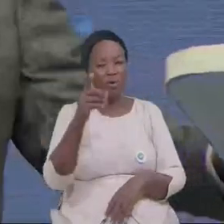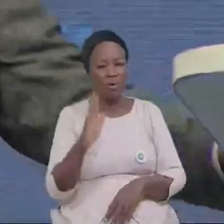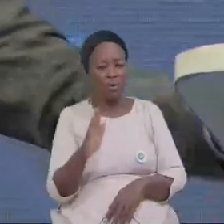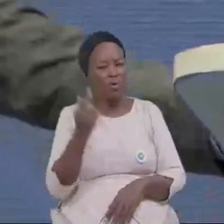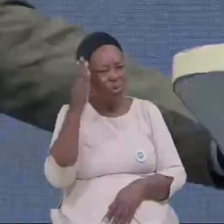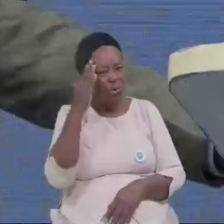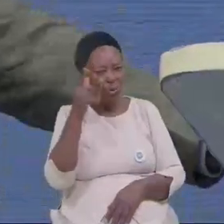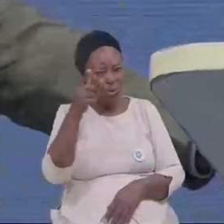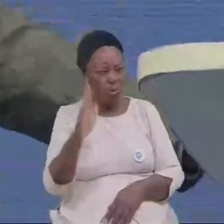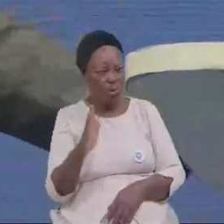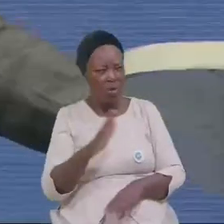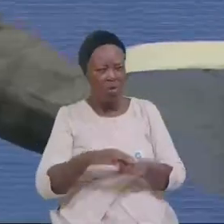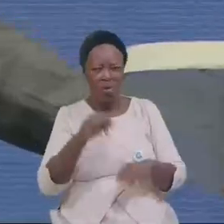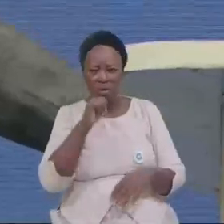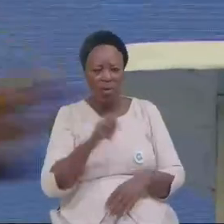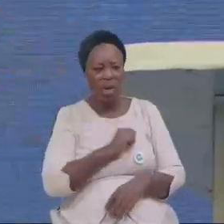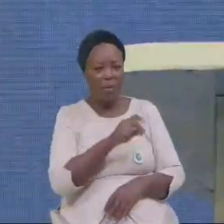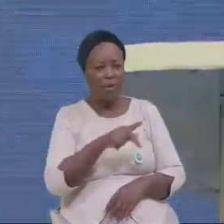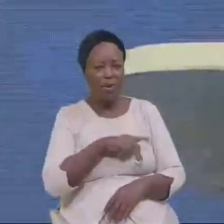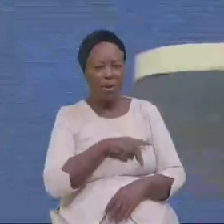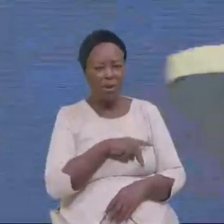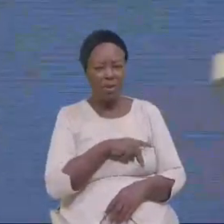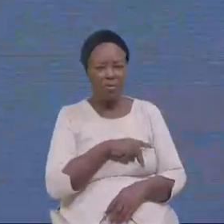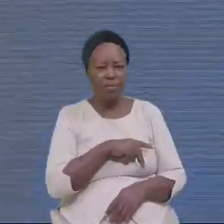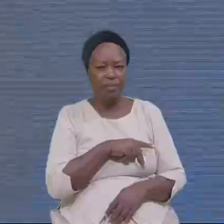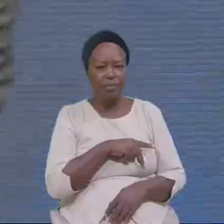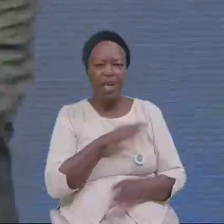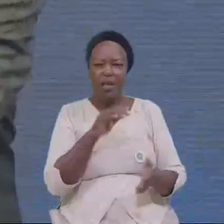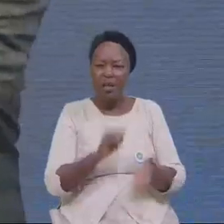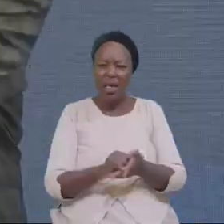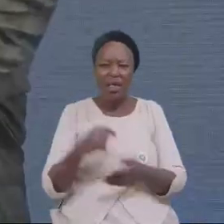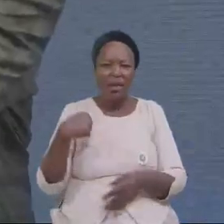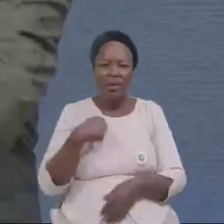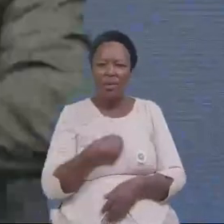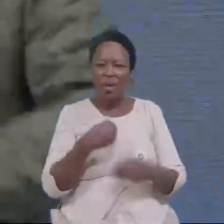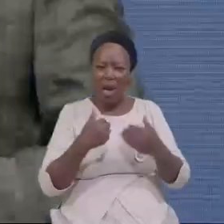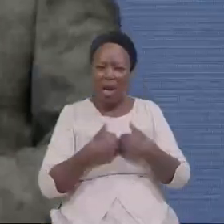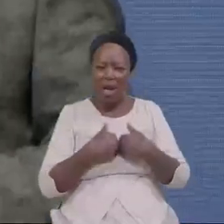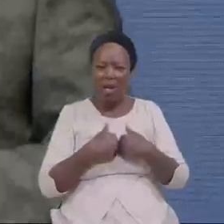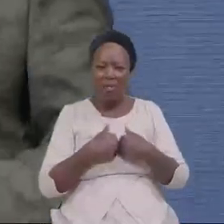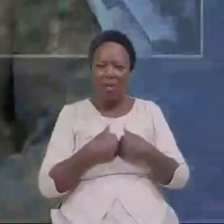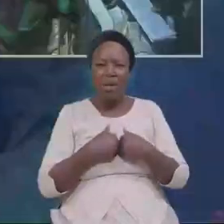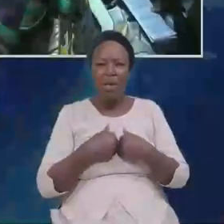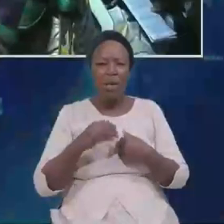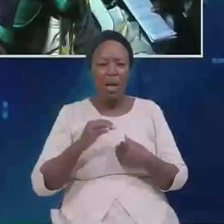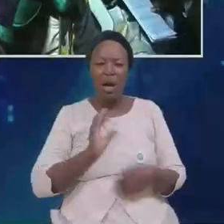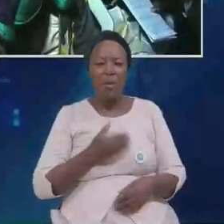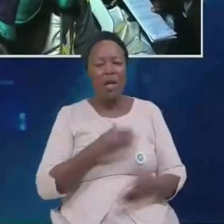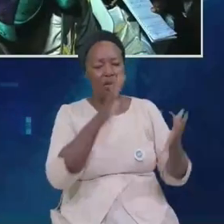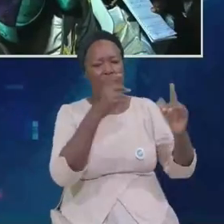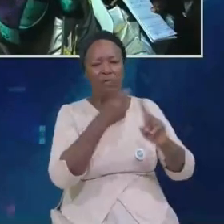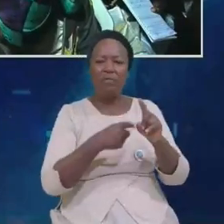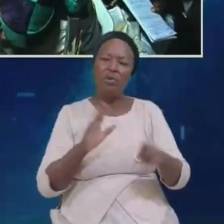Dieu n'apprécie pas que nous ayons nos attentes en